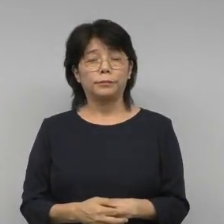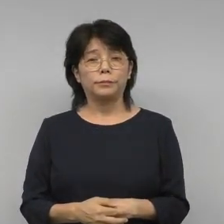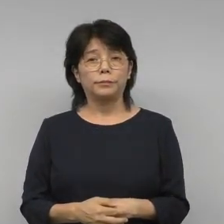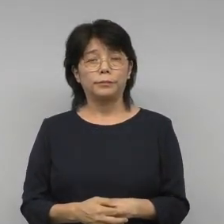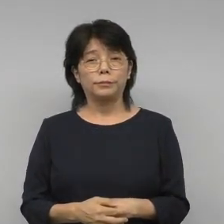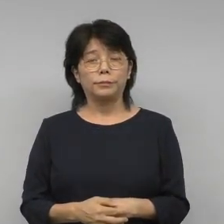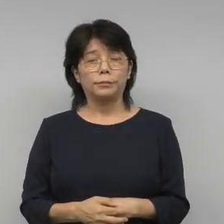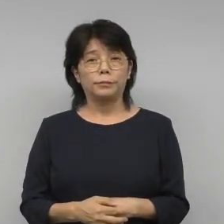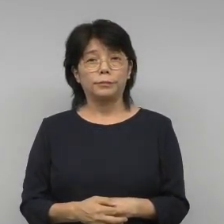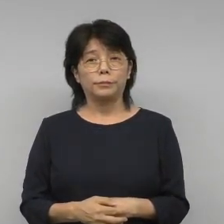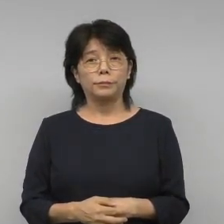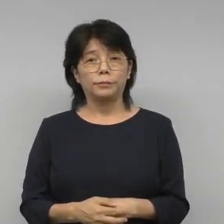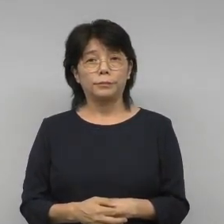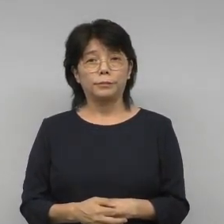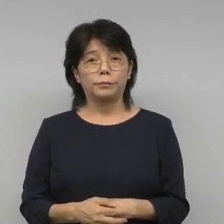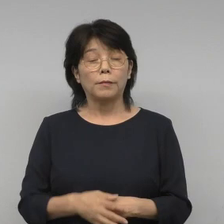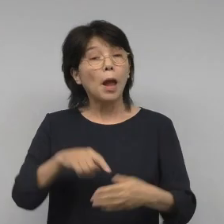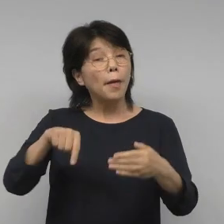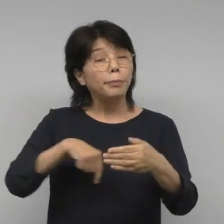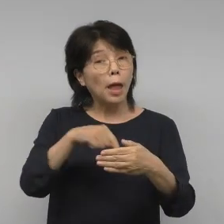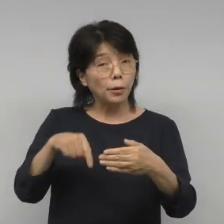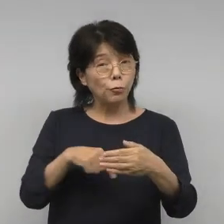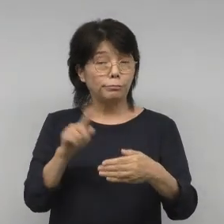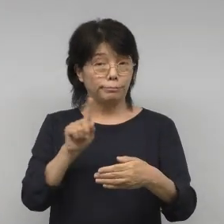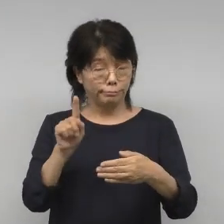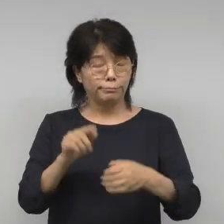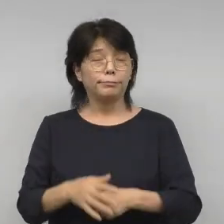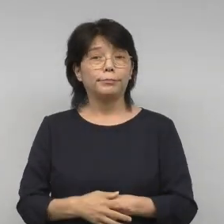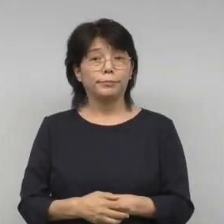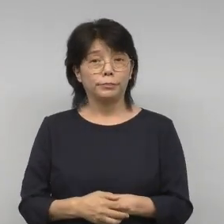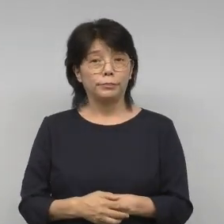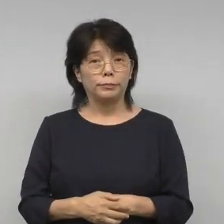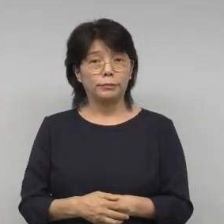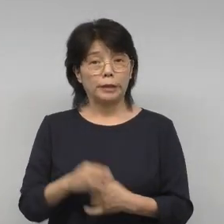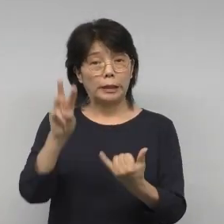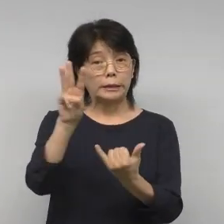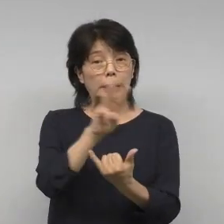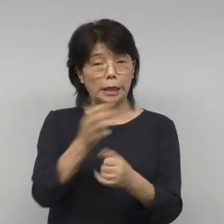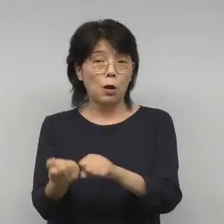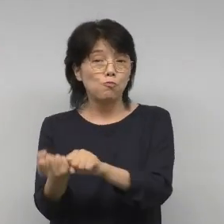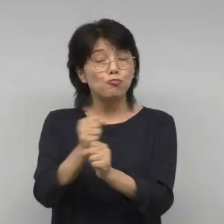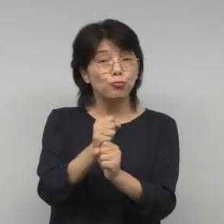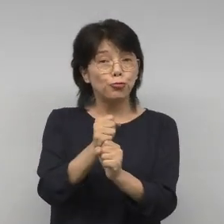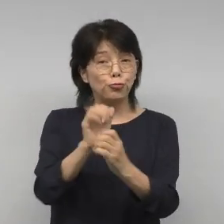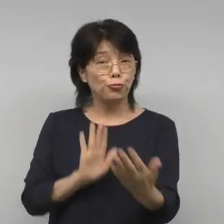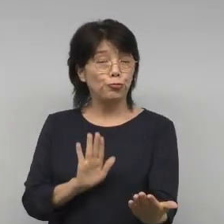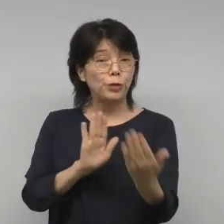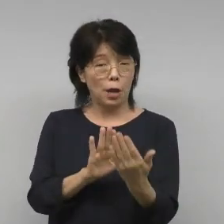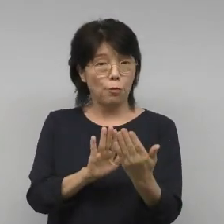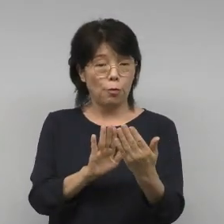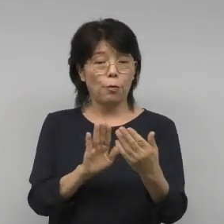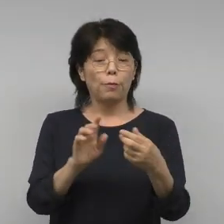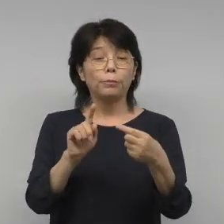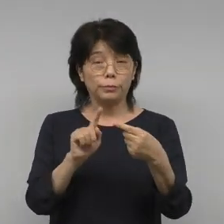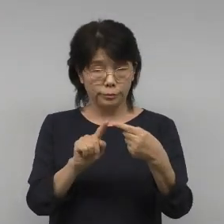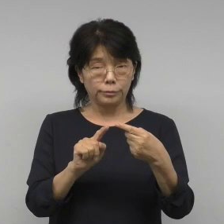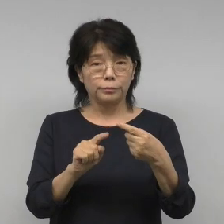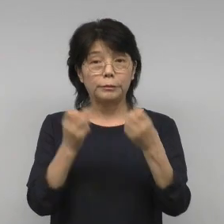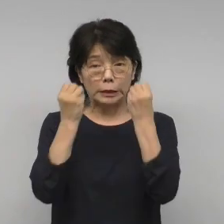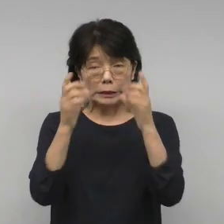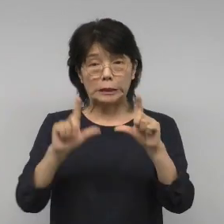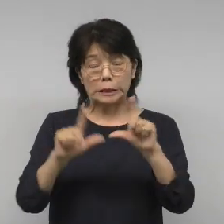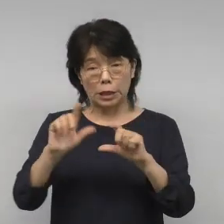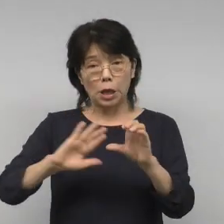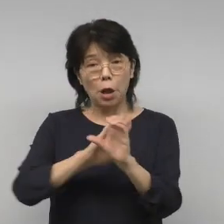3号の補正予算の内容的にはですね、災害復旧対応、それから新型コロ